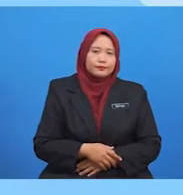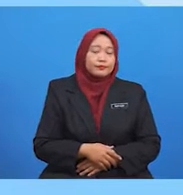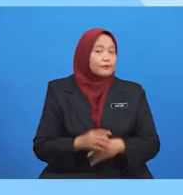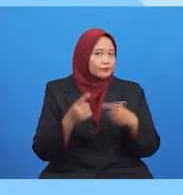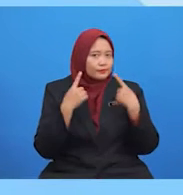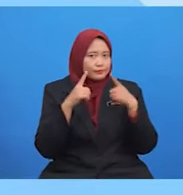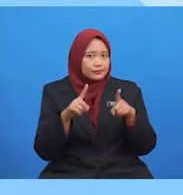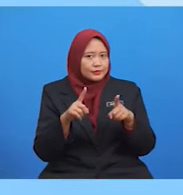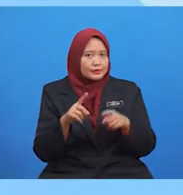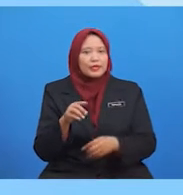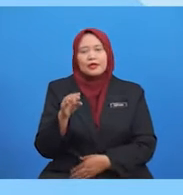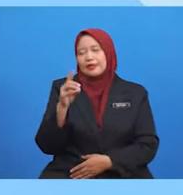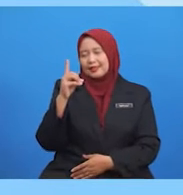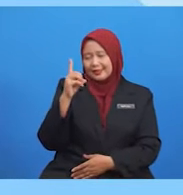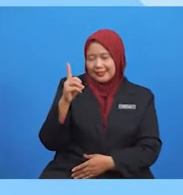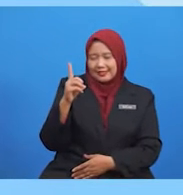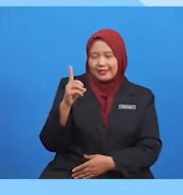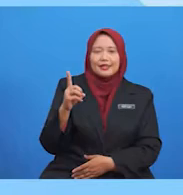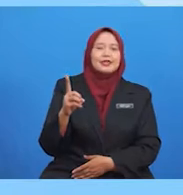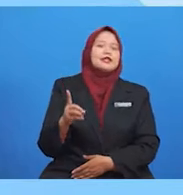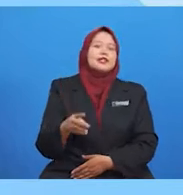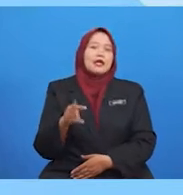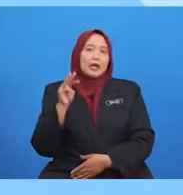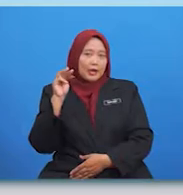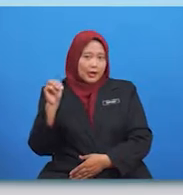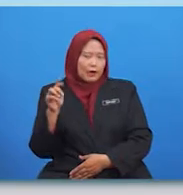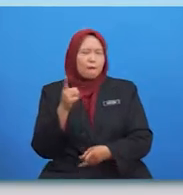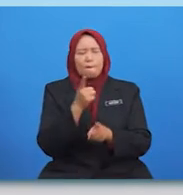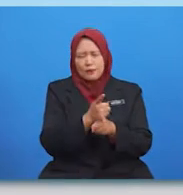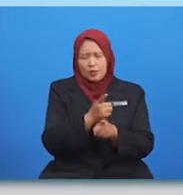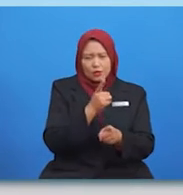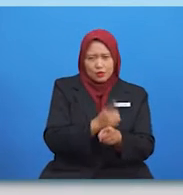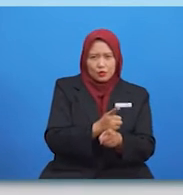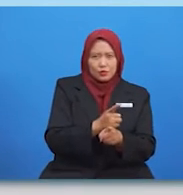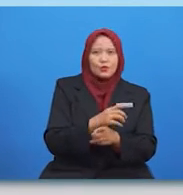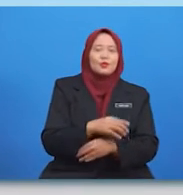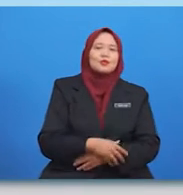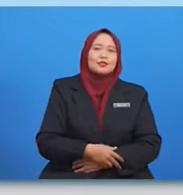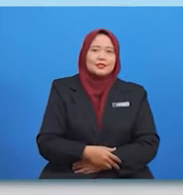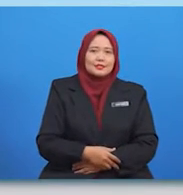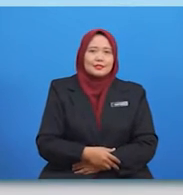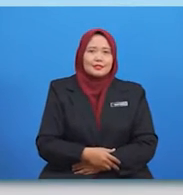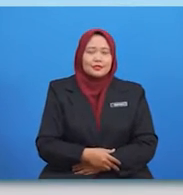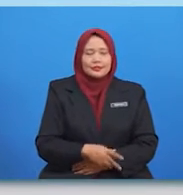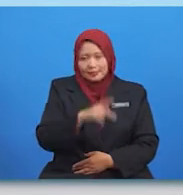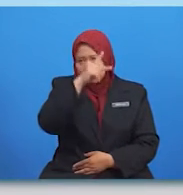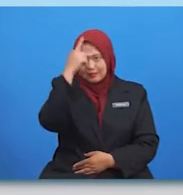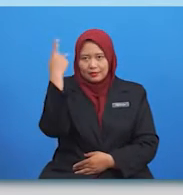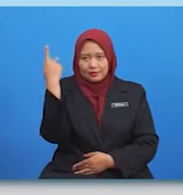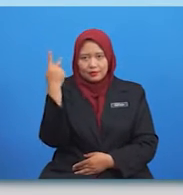Jawapannya adalah D, iaitu M. Betul, murid-murid? Okey. Ini